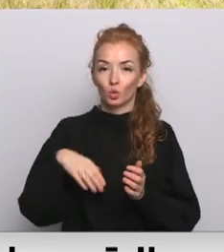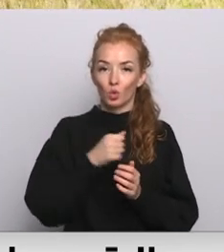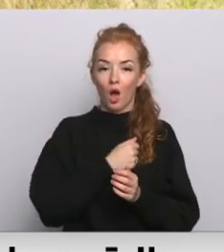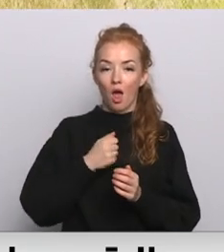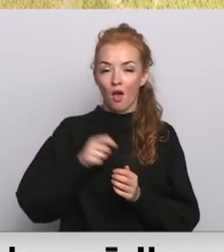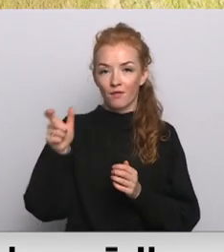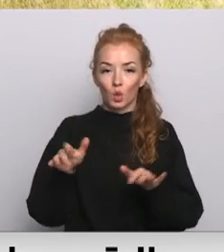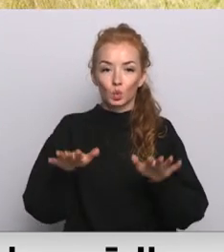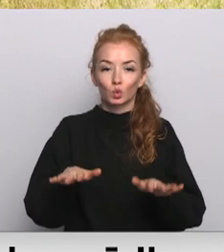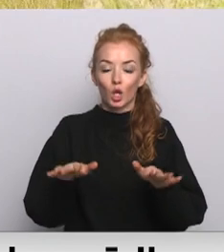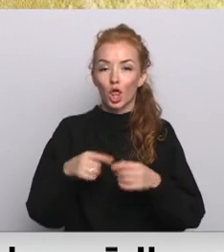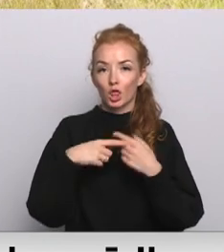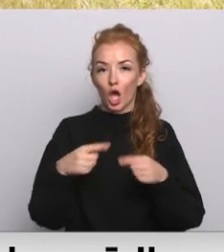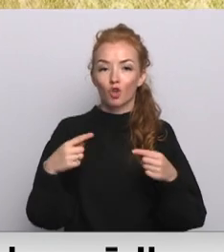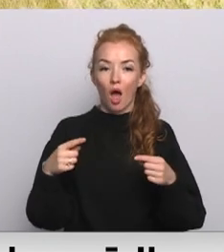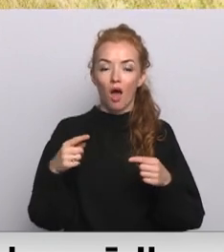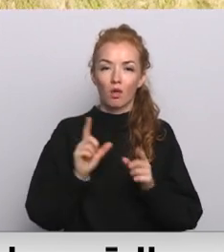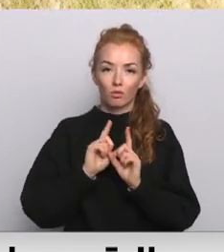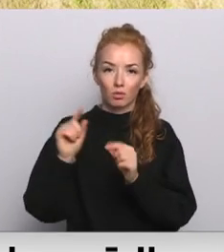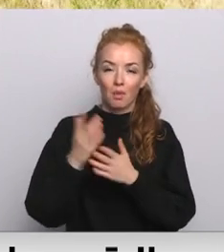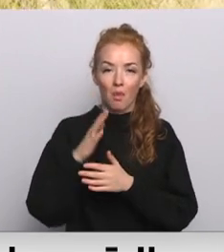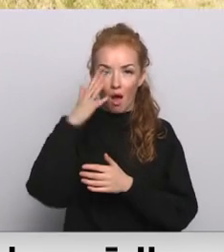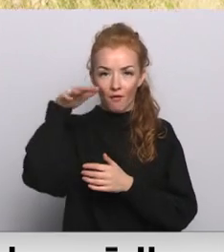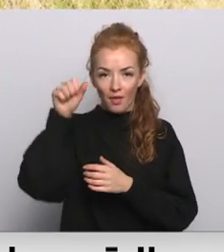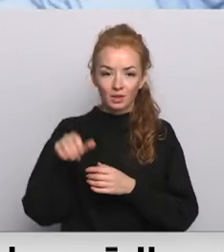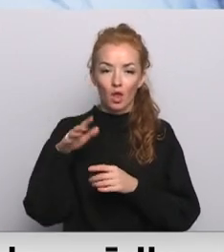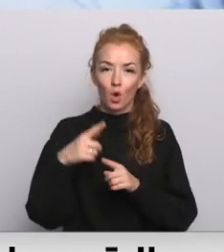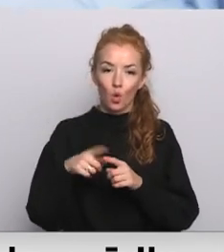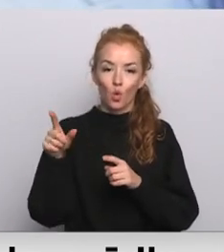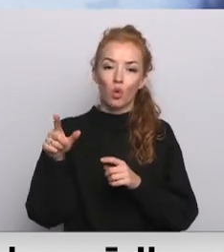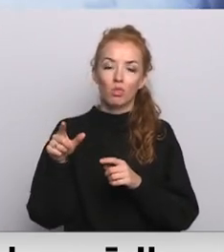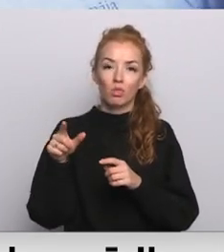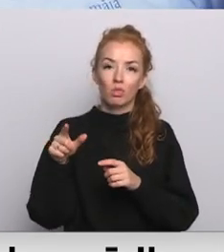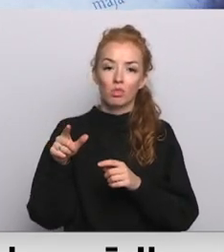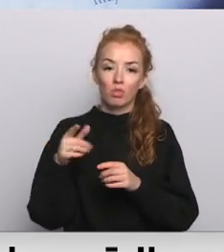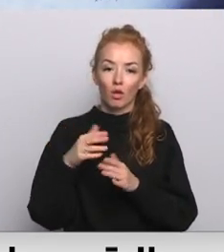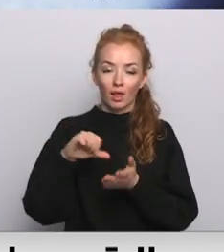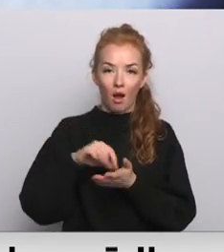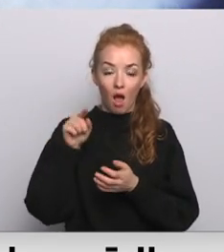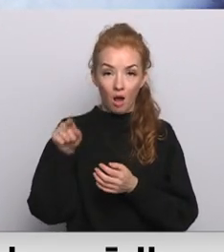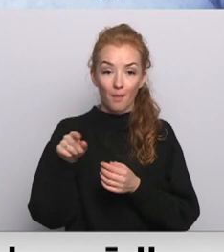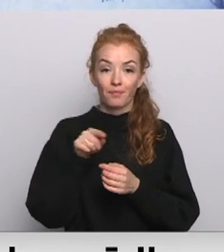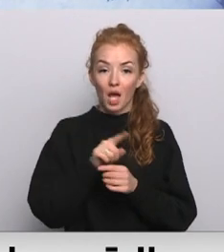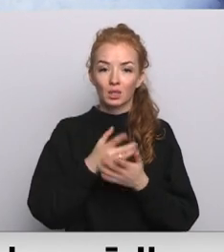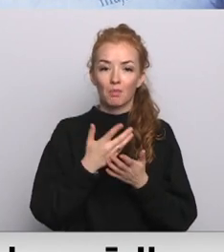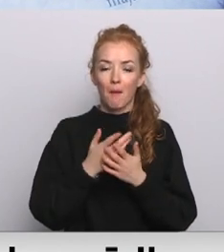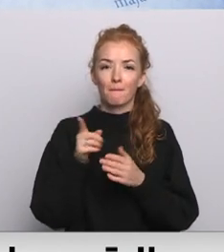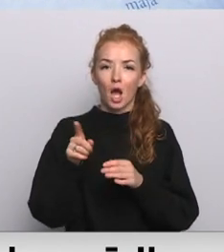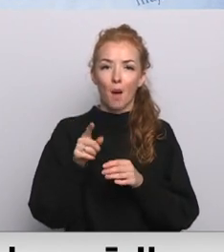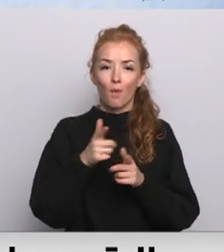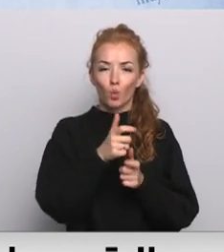uzturējās dažādās misijās, piemēram, Afganistānā, Irākā. Kaujas priekšpostenis sastāv no munīcijas noliktavas,